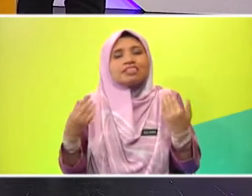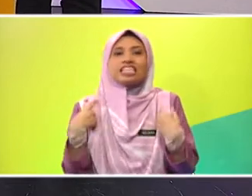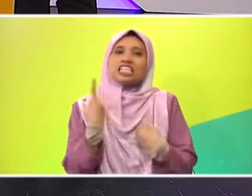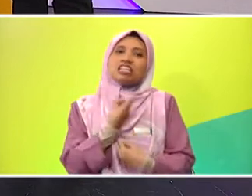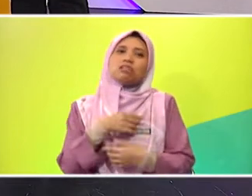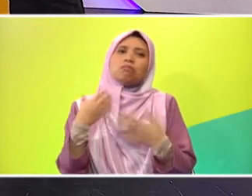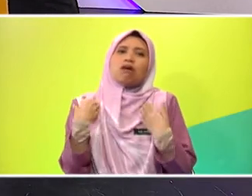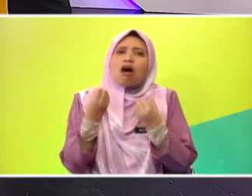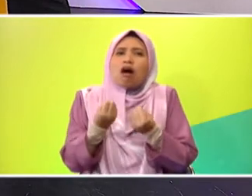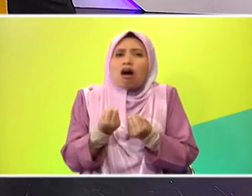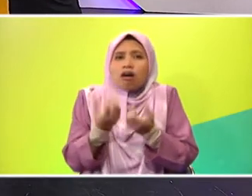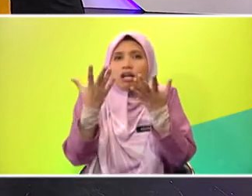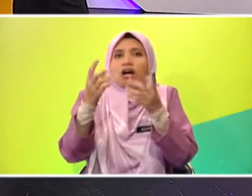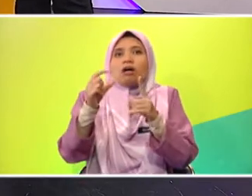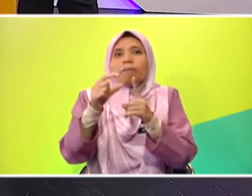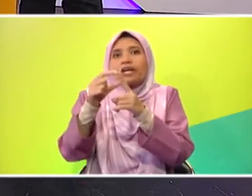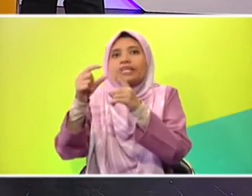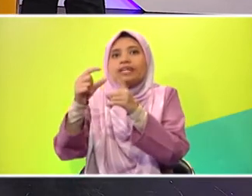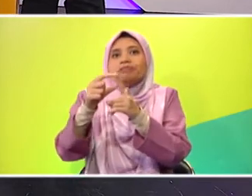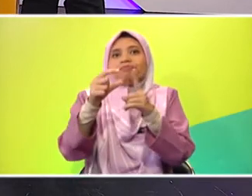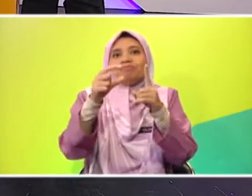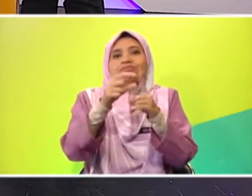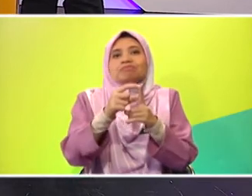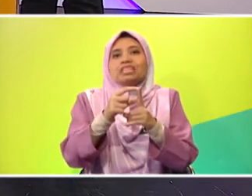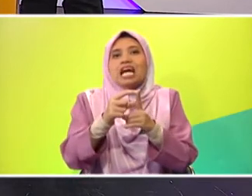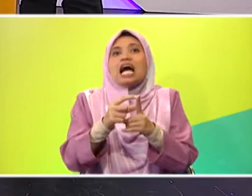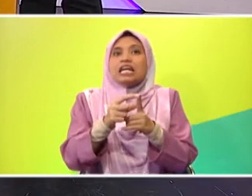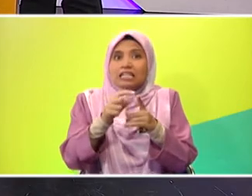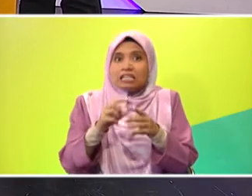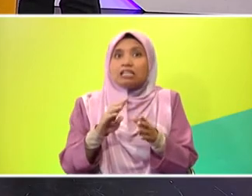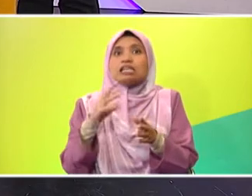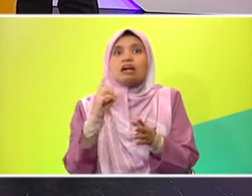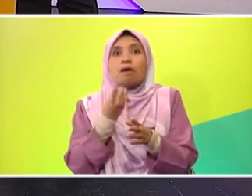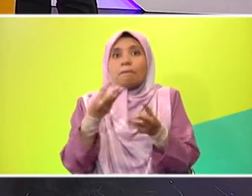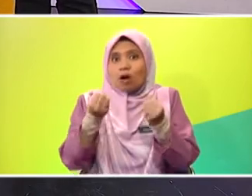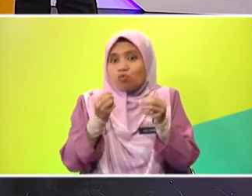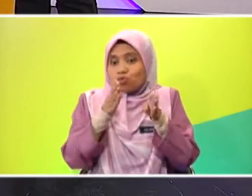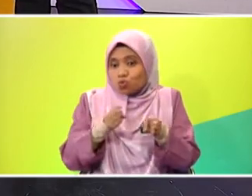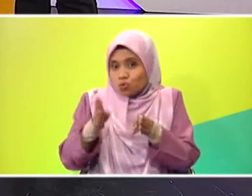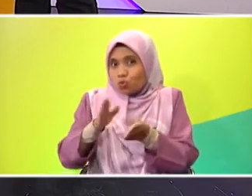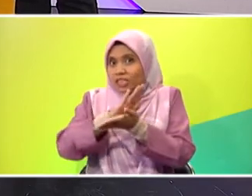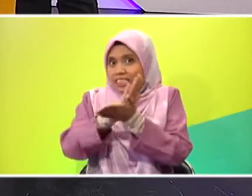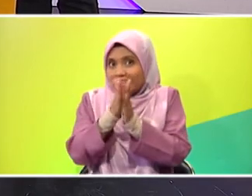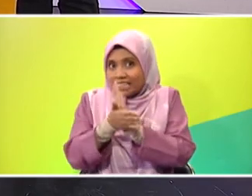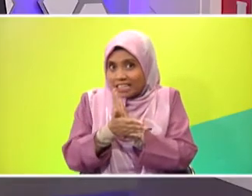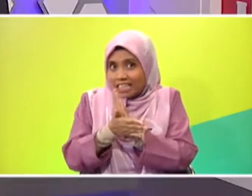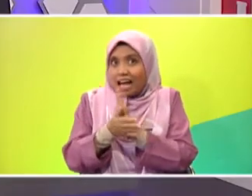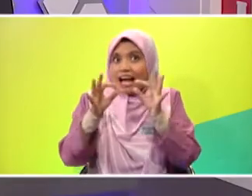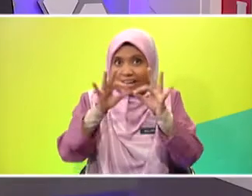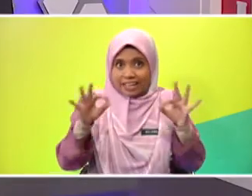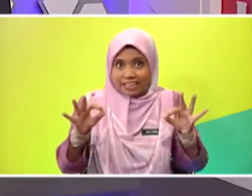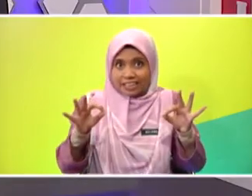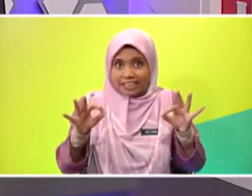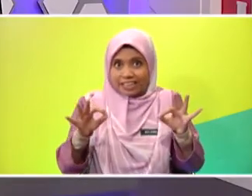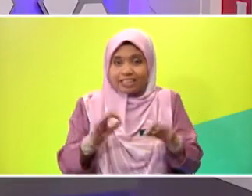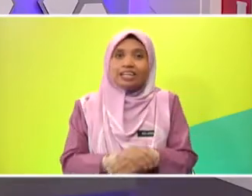perkataan dah tentu kita tak susunan jadikan iya iya betul kinerja Zuhra sekalinya nih sangat